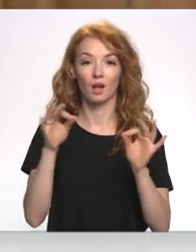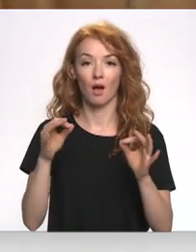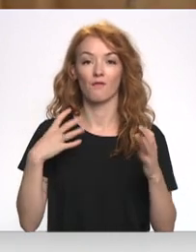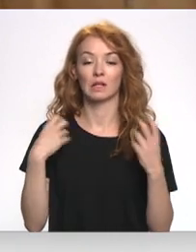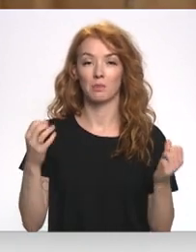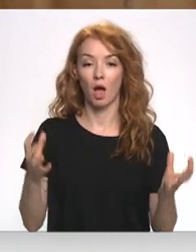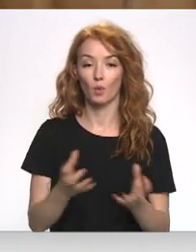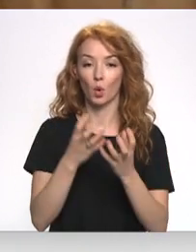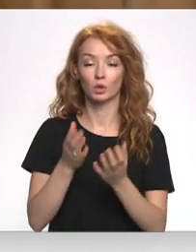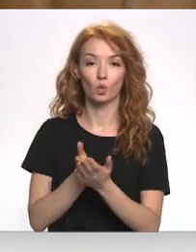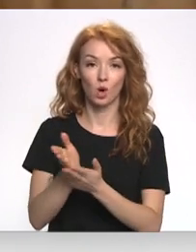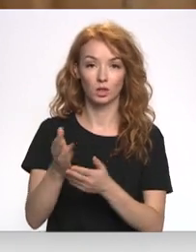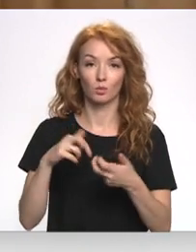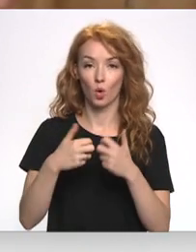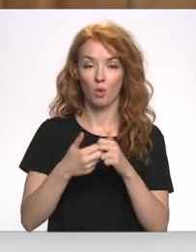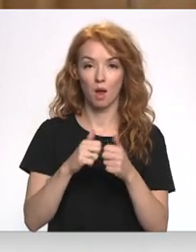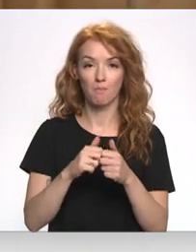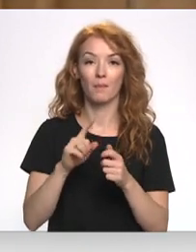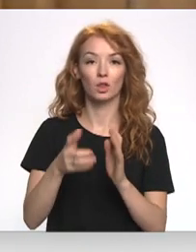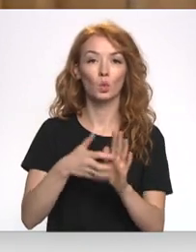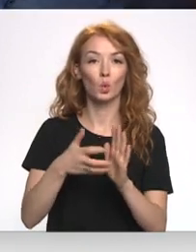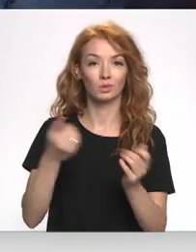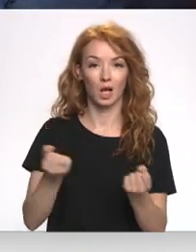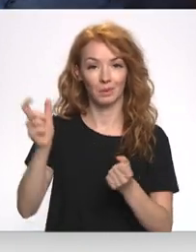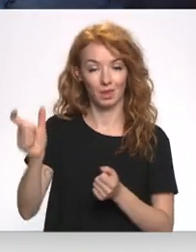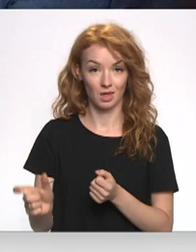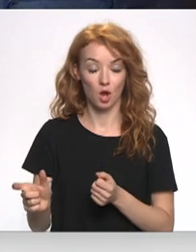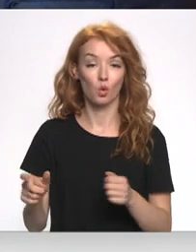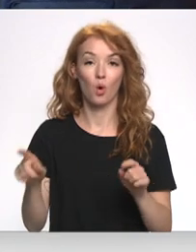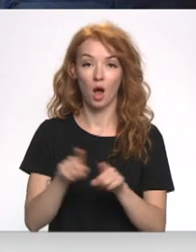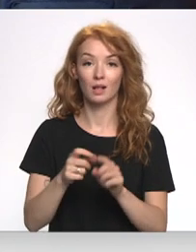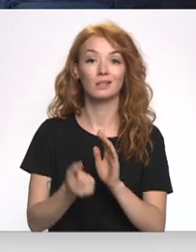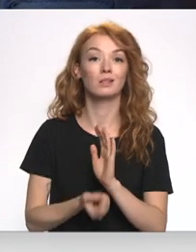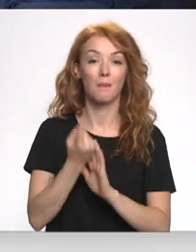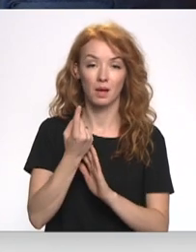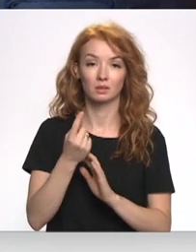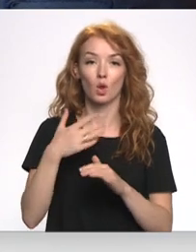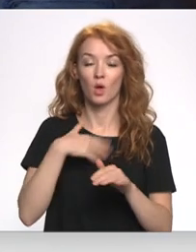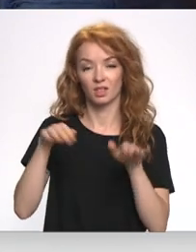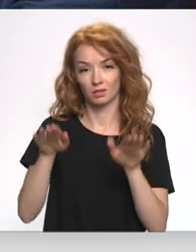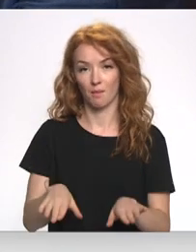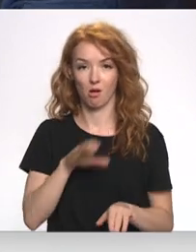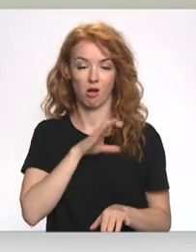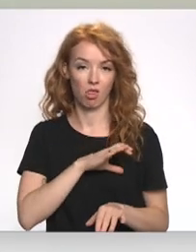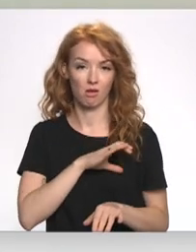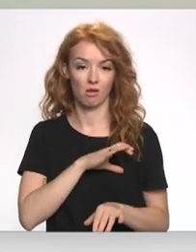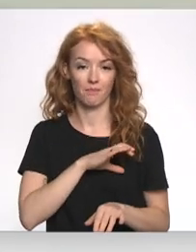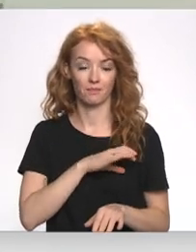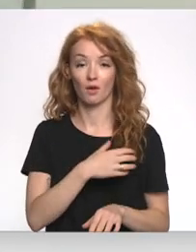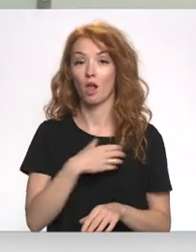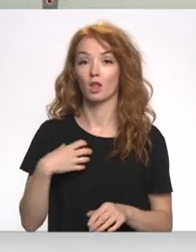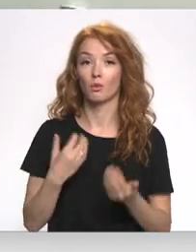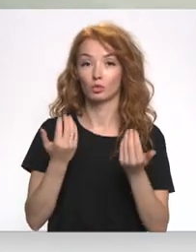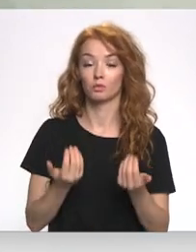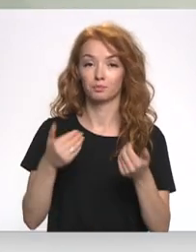aprūpes nozares problēmām ir darba roku trūkums un galvenais problēmas cēlonis esot nesamērīgs zemais atalgojums. Valdība šodien